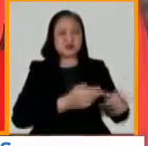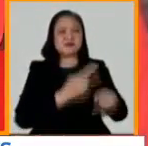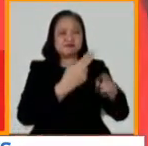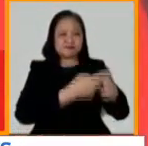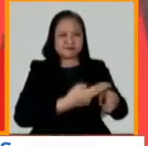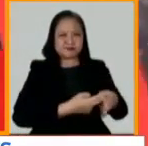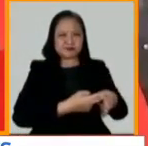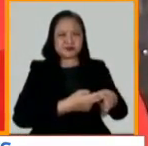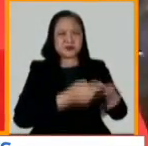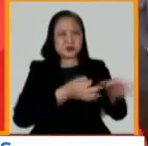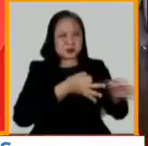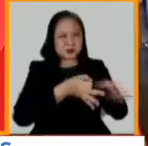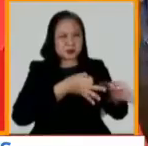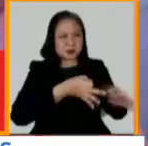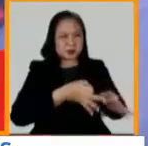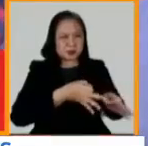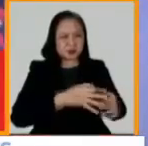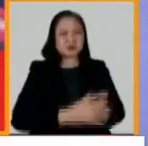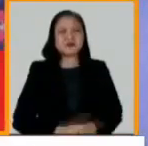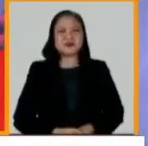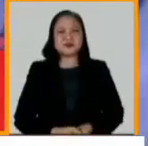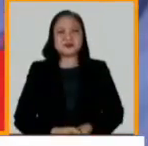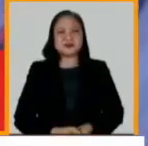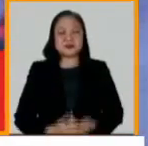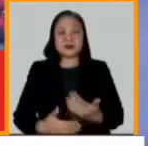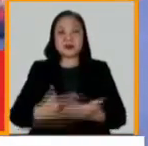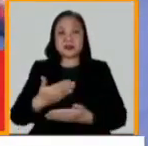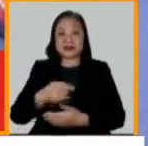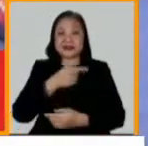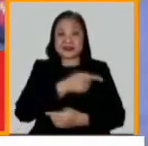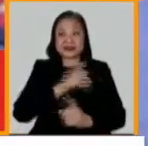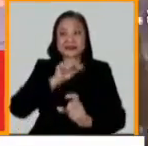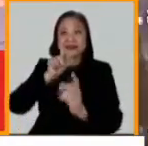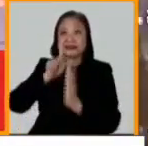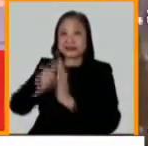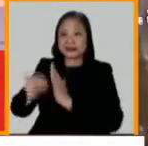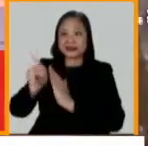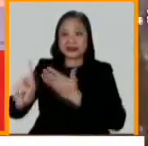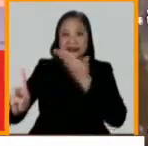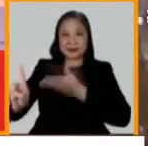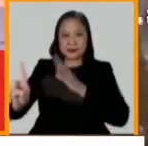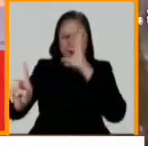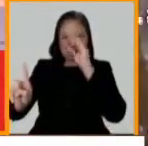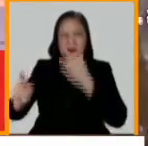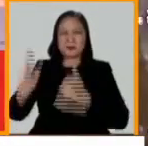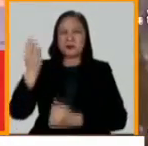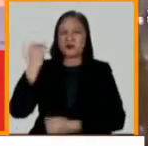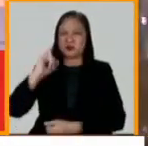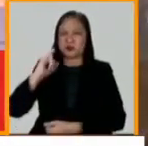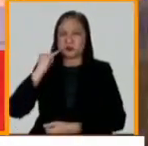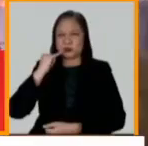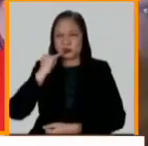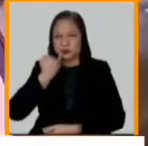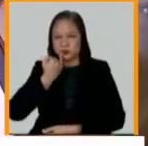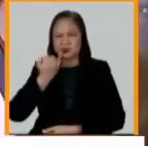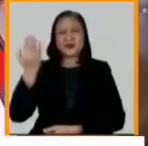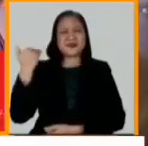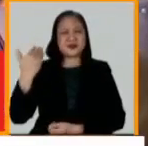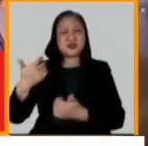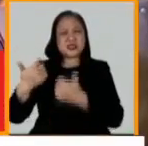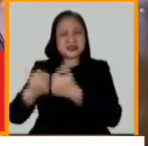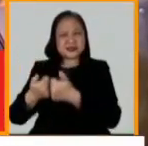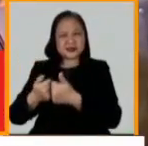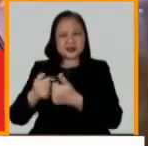Obsonar. Pinatay umano niya ang isang lalaking pinagselosan niya noon. Girlfriend pa lang girlfriend. Bali yung babae na yon,